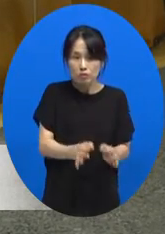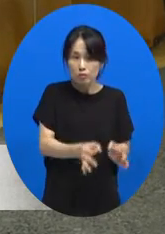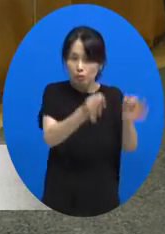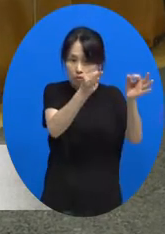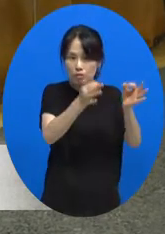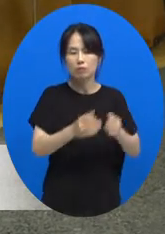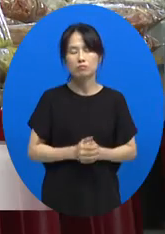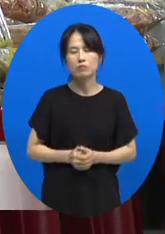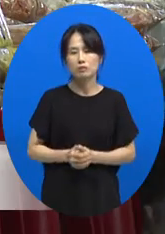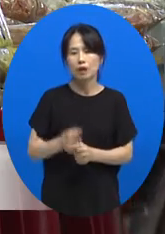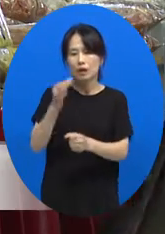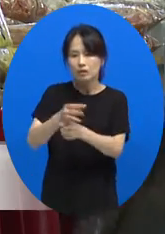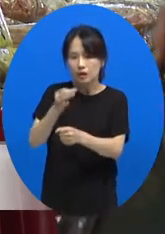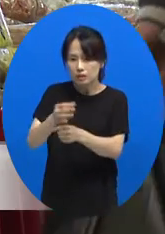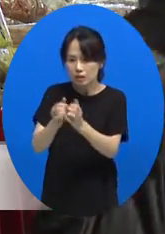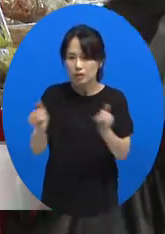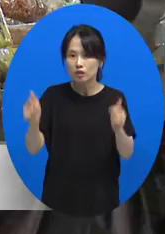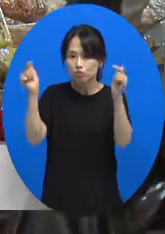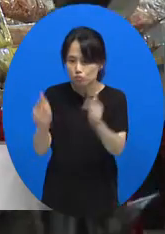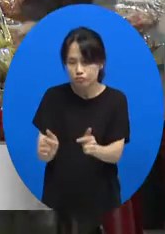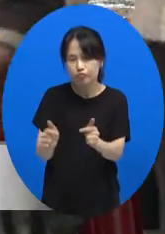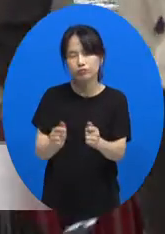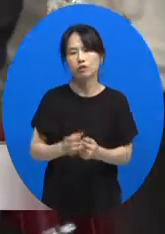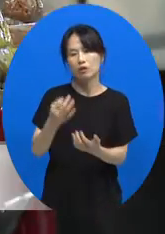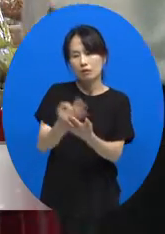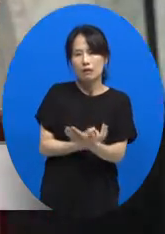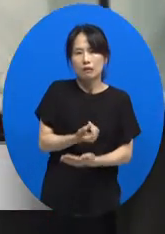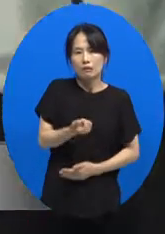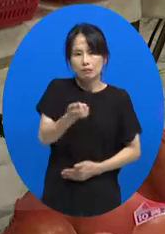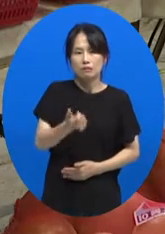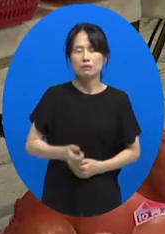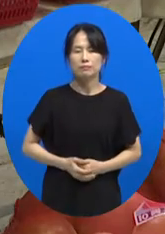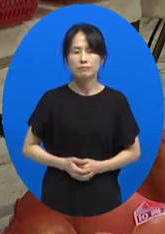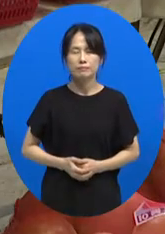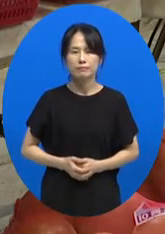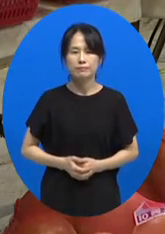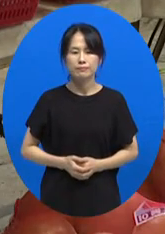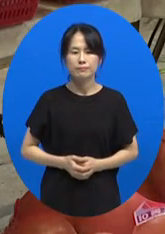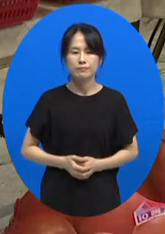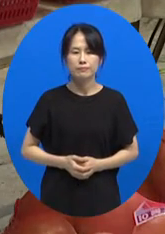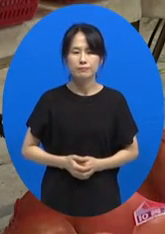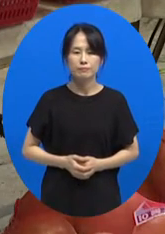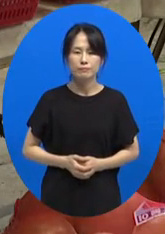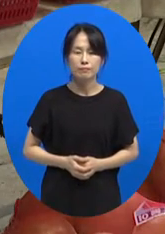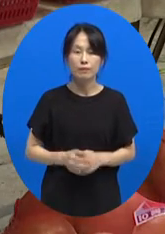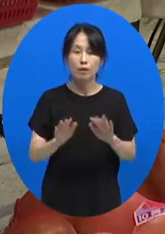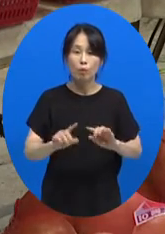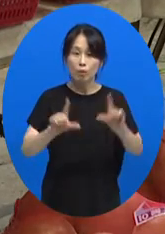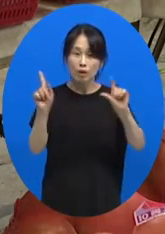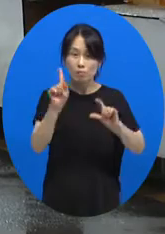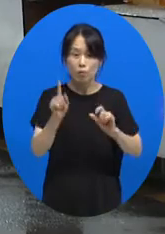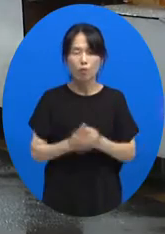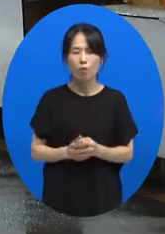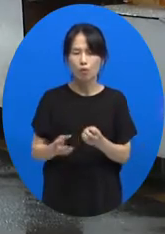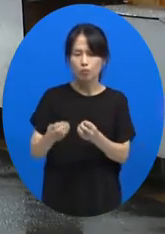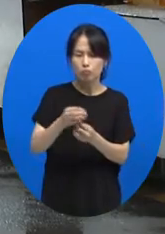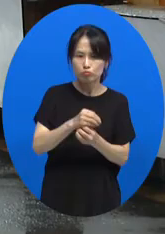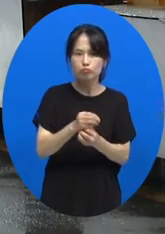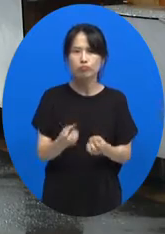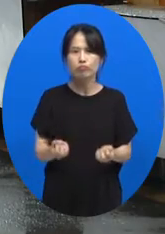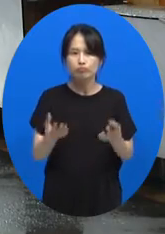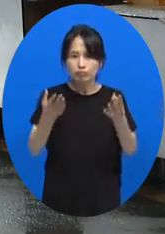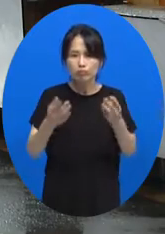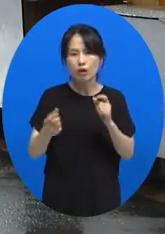반면 올 추석 소비는 줄어 매출이 대부분 기대에 못 미치고 있다는 반응입니다. 올해는 특히 고물가